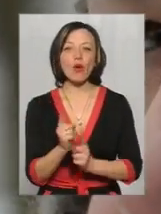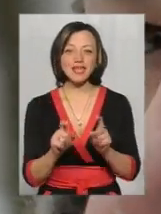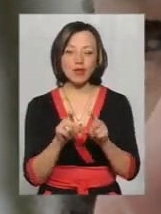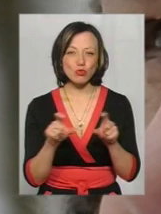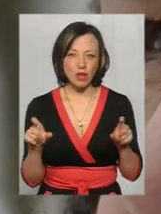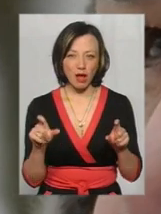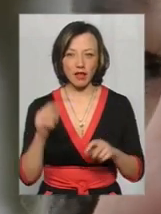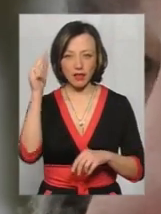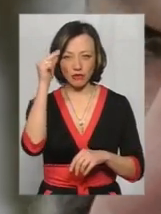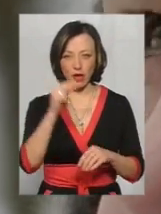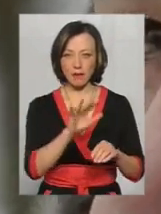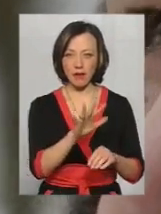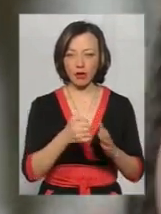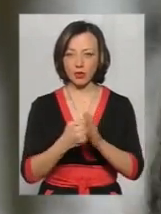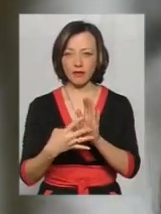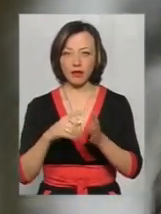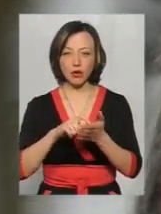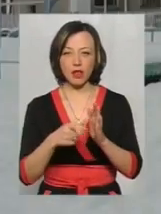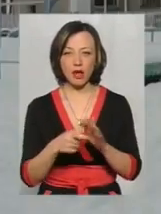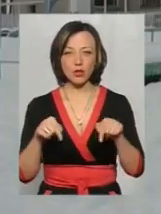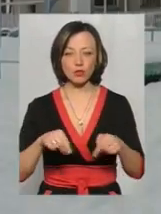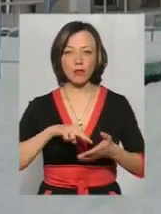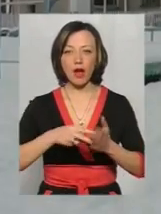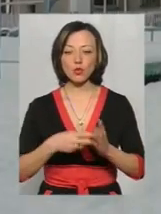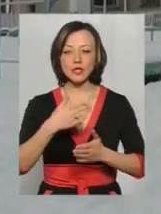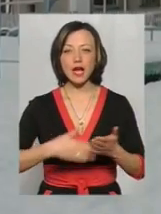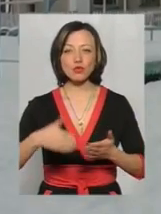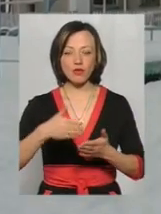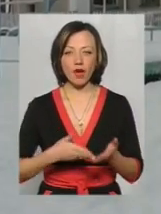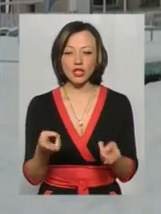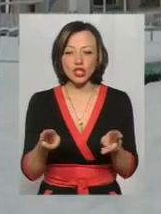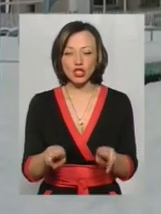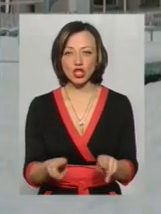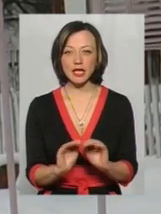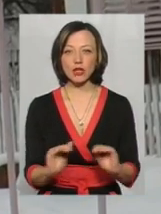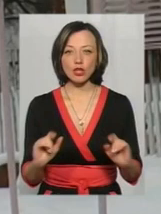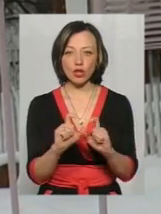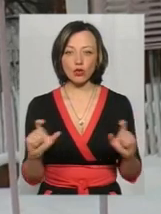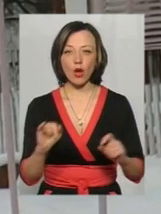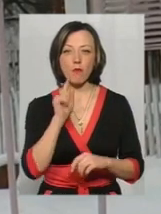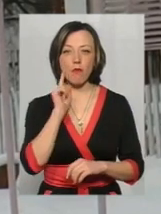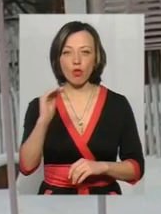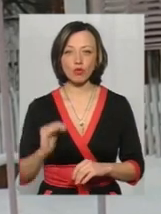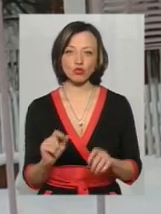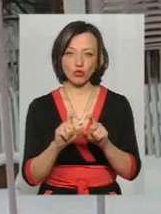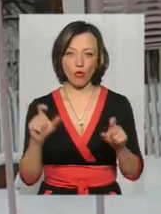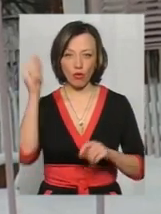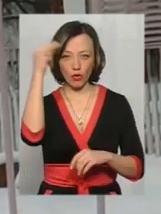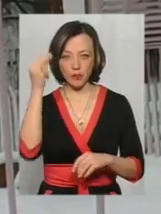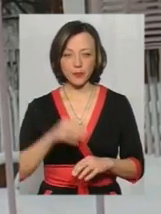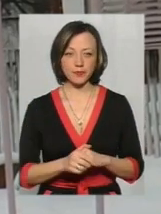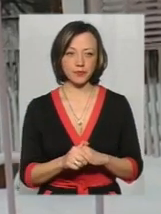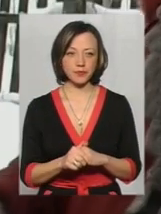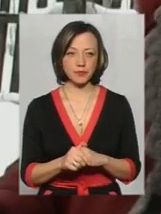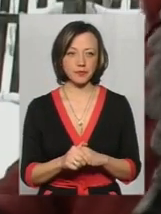закладу. Навчання від 5 до 9 класів тут планують скасувати, лишити лише дитячий садок та молодшу школу. Вкладається